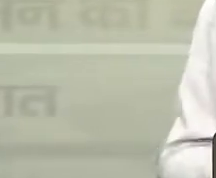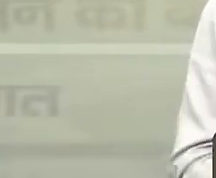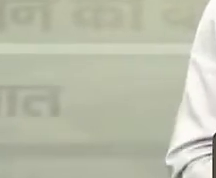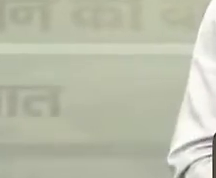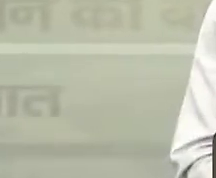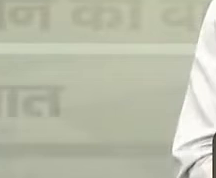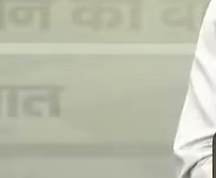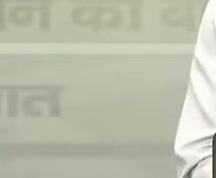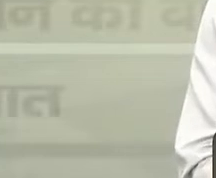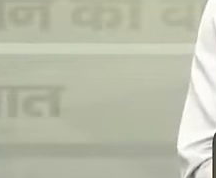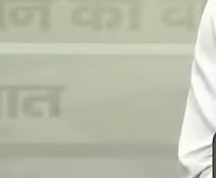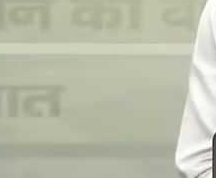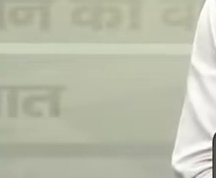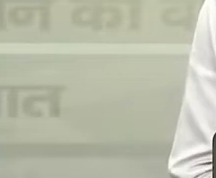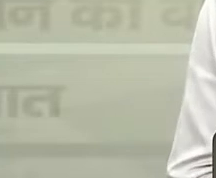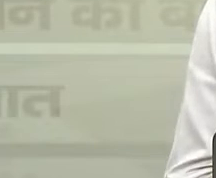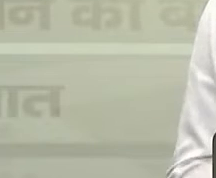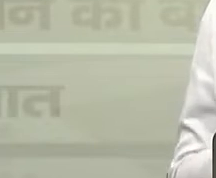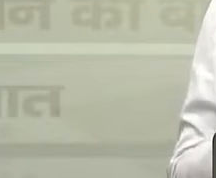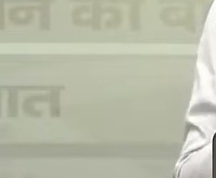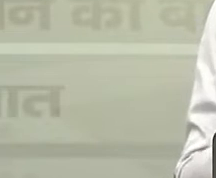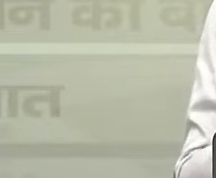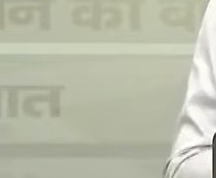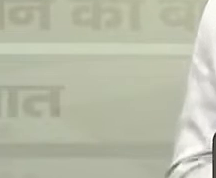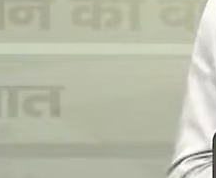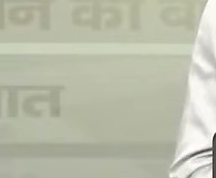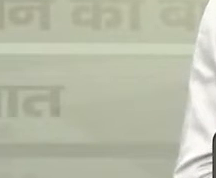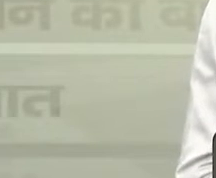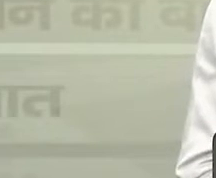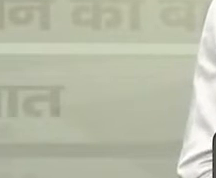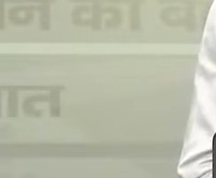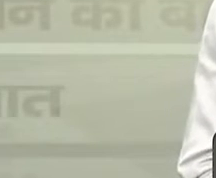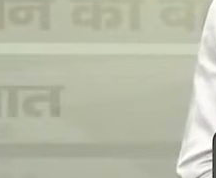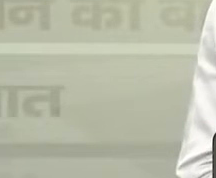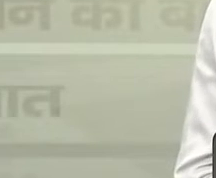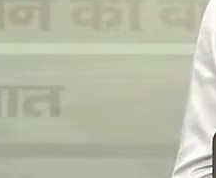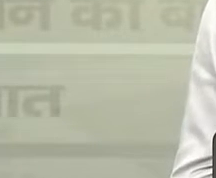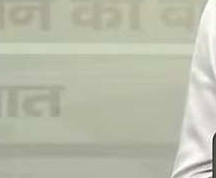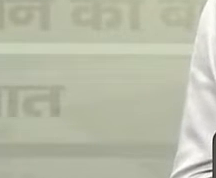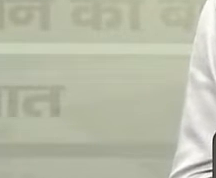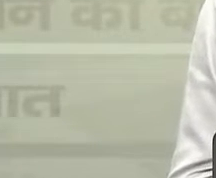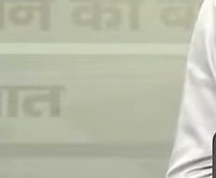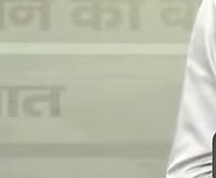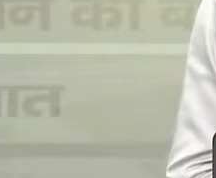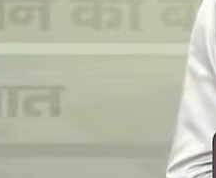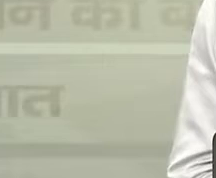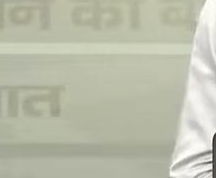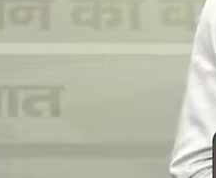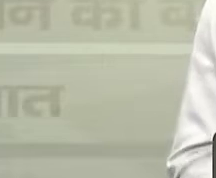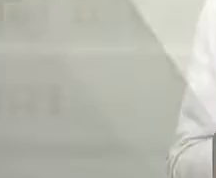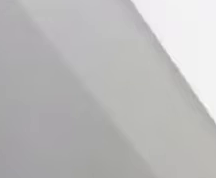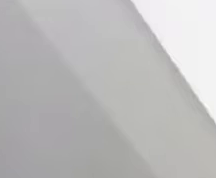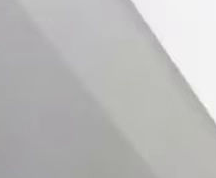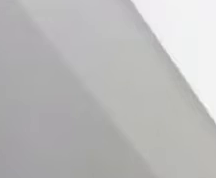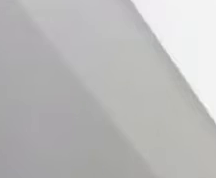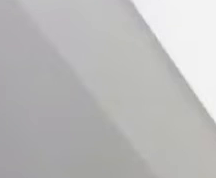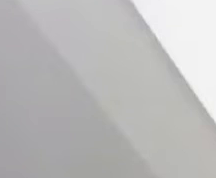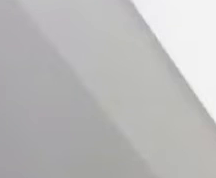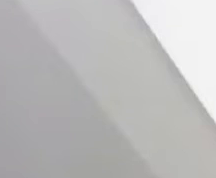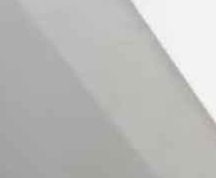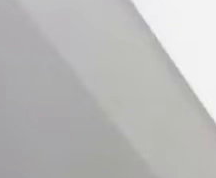तो अभी आप ये सुन रहे थे प्रधानमंत्री के मन की बात। बहुत सारी अहम बातें प्रधानमंत्री ने अपने मन की बात कार्यक्रम के जरिए कही। शुरुआत